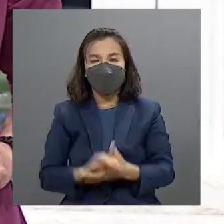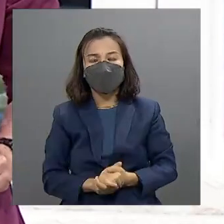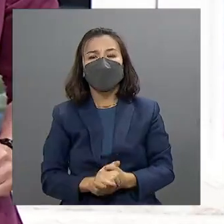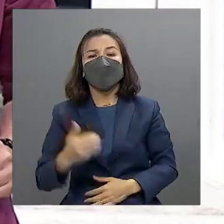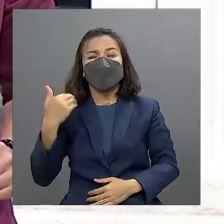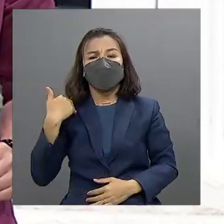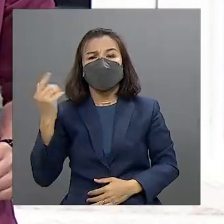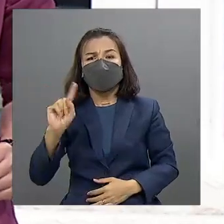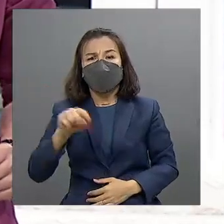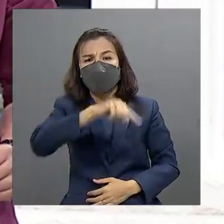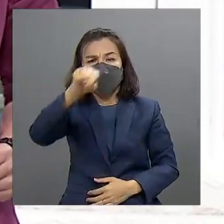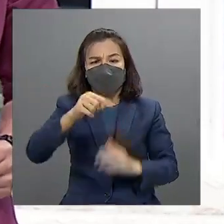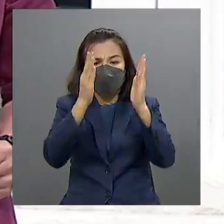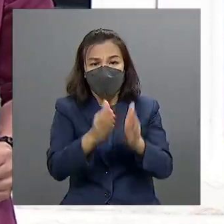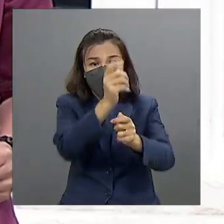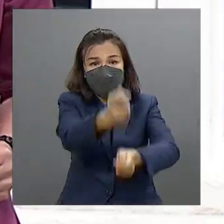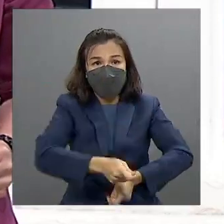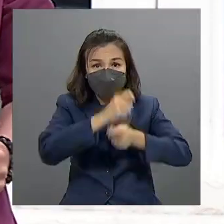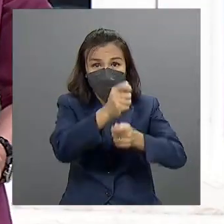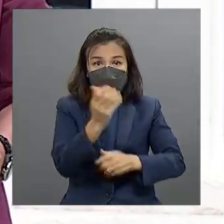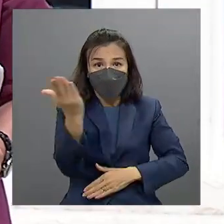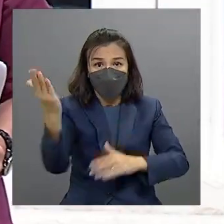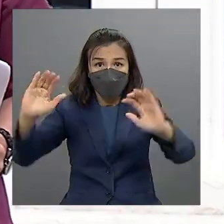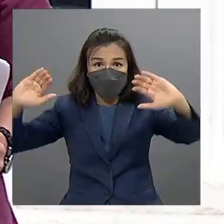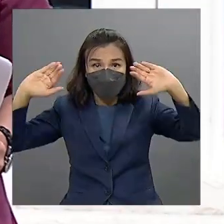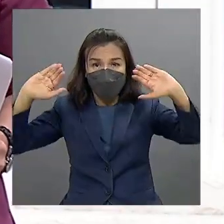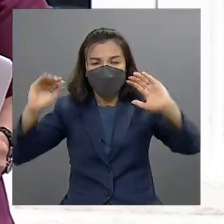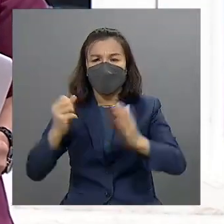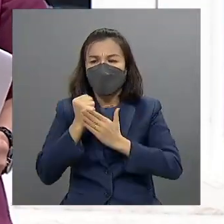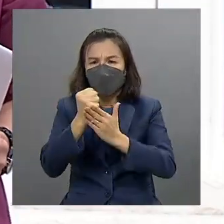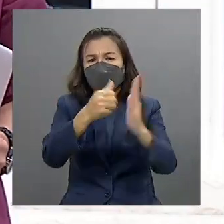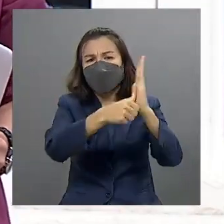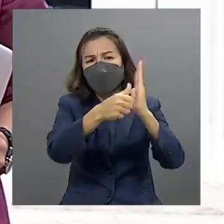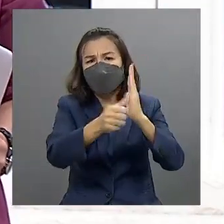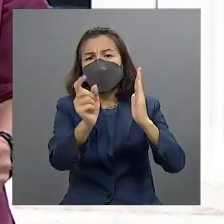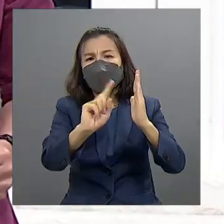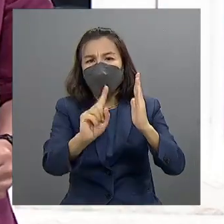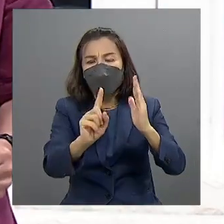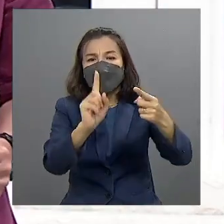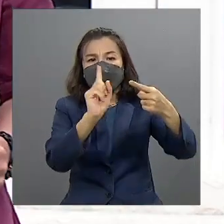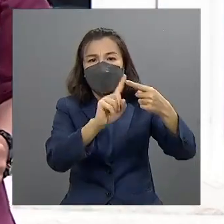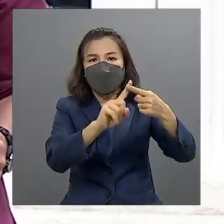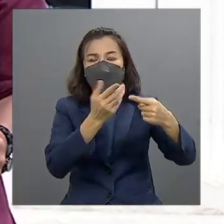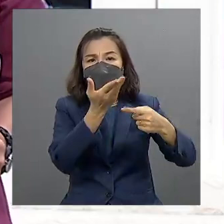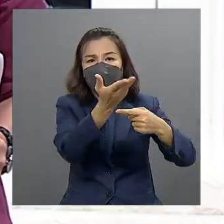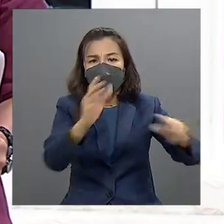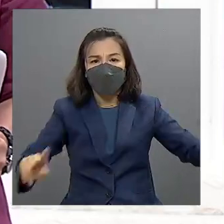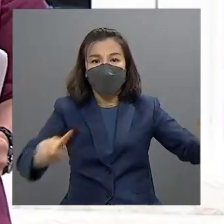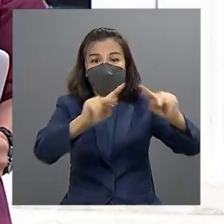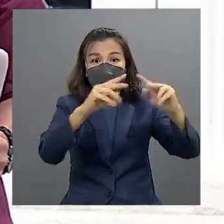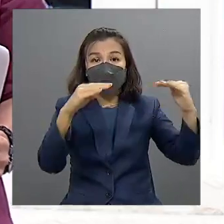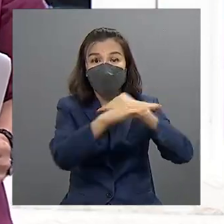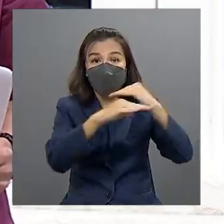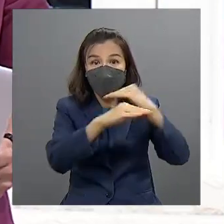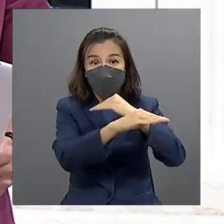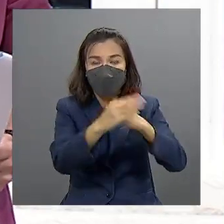ระเศตกร อยากจะบอกให้รัฐบาลได้แ้ไขคอค้นหนึ่งค่ะขอใหหนยงานของกระสวงคำนาคมนำงบประมาณ